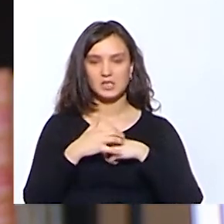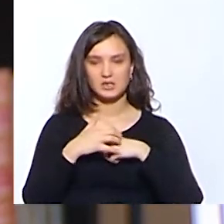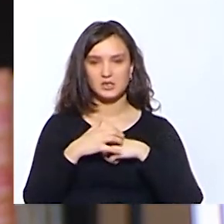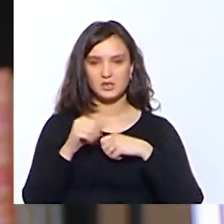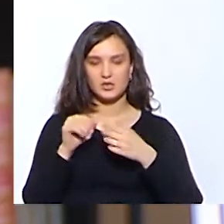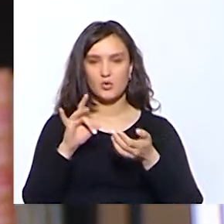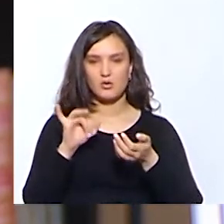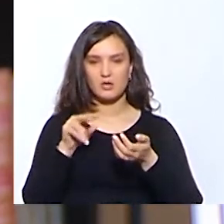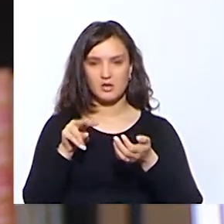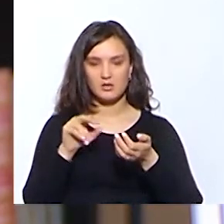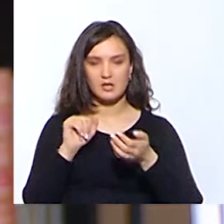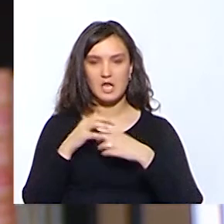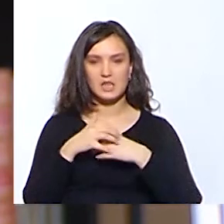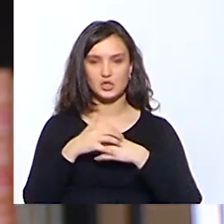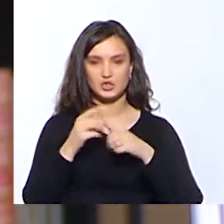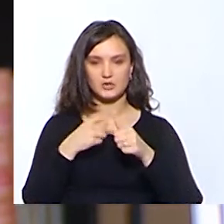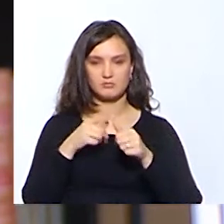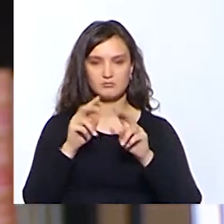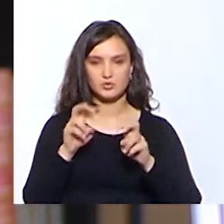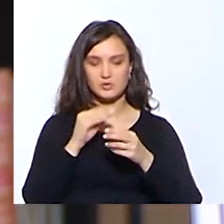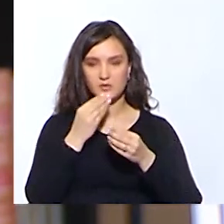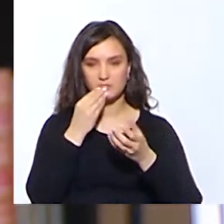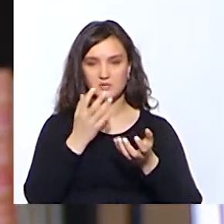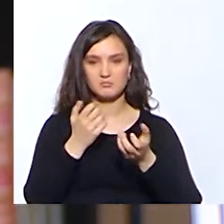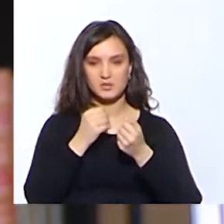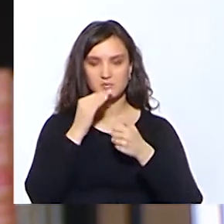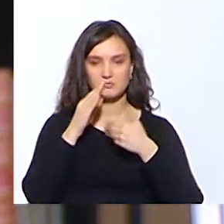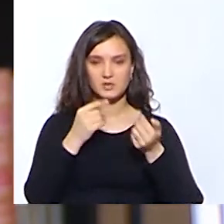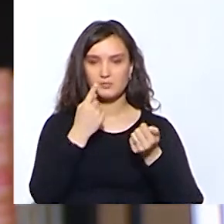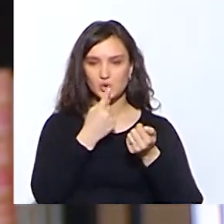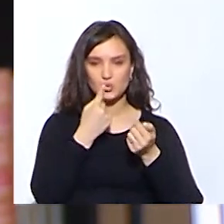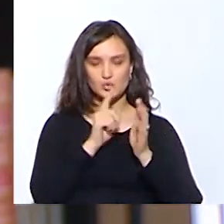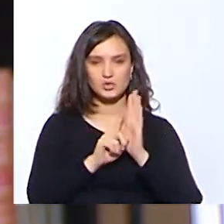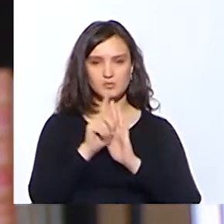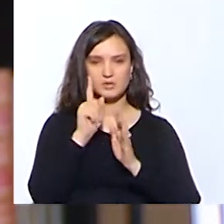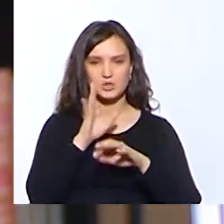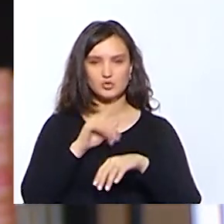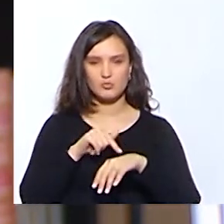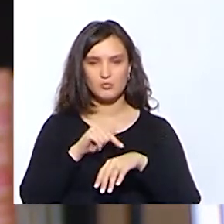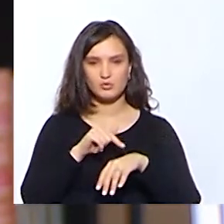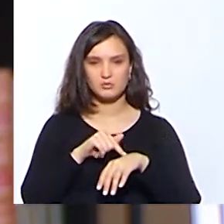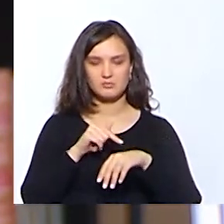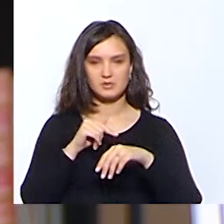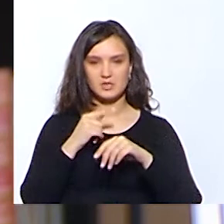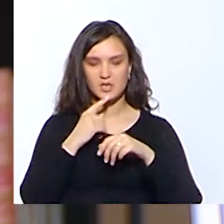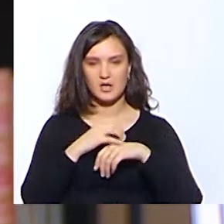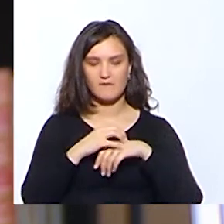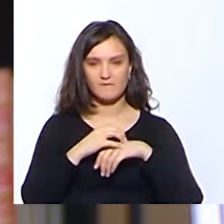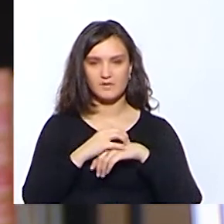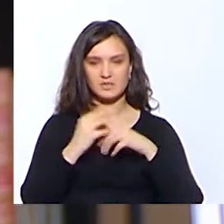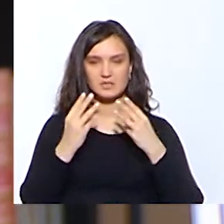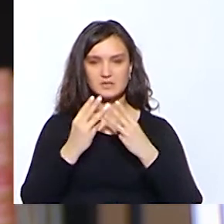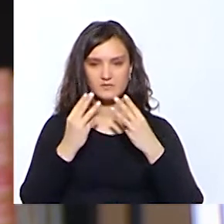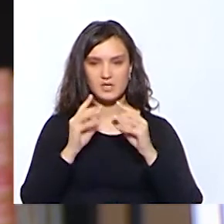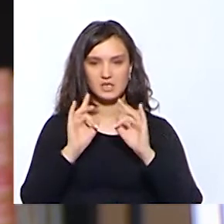ორალ ალერგი სინდრომი ეწოდება, როდესაც საკვების მიღების მერე პირის ღრუში იწყება დისკომფორტი, ქავილი, წვა, ზოგჯერ ტკივილის